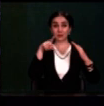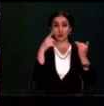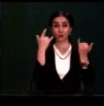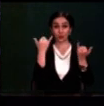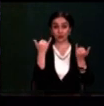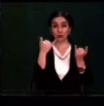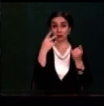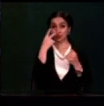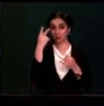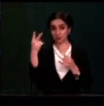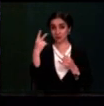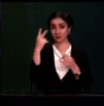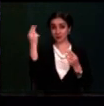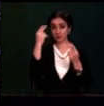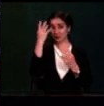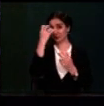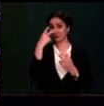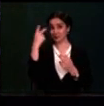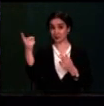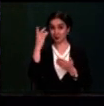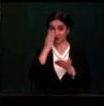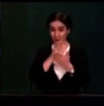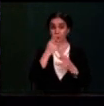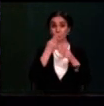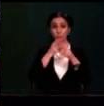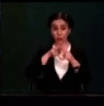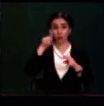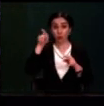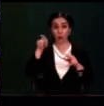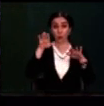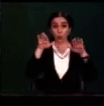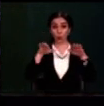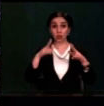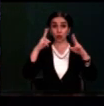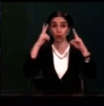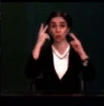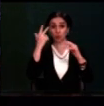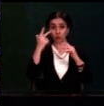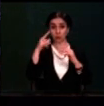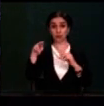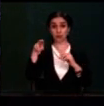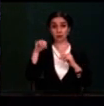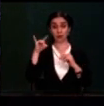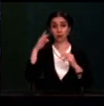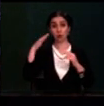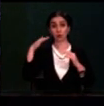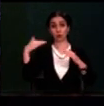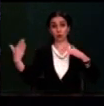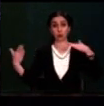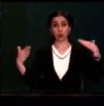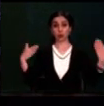tushunib olgan uch perpendikular haqidagi teorema o'rinli ekan. Ya'ni uning